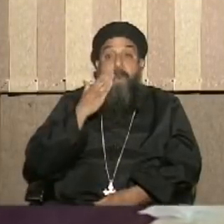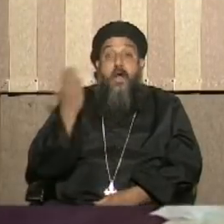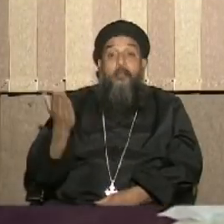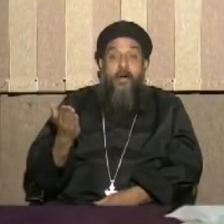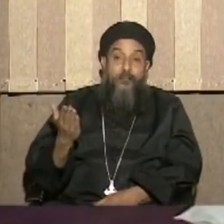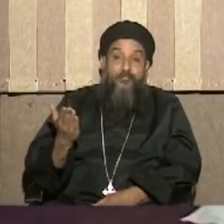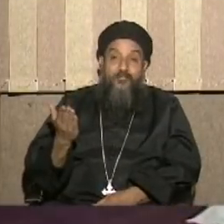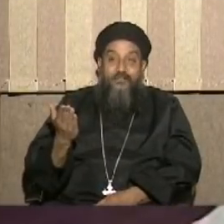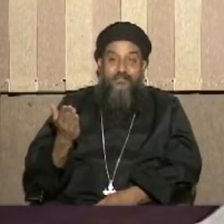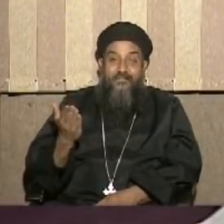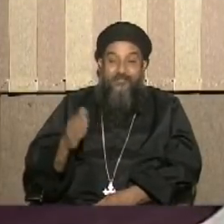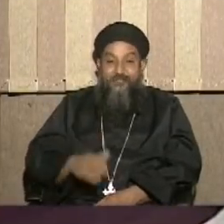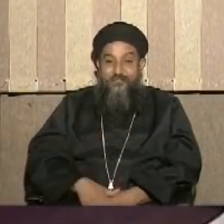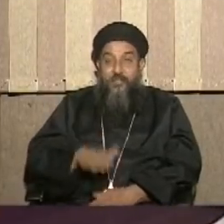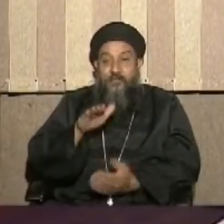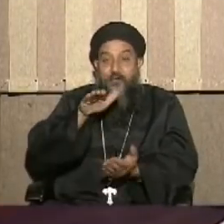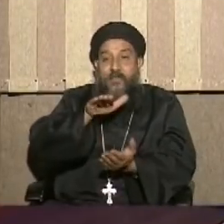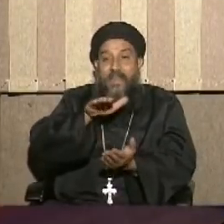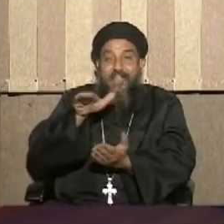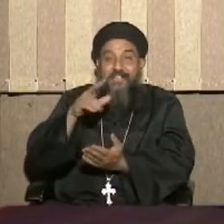مامي مامي